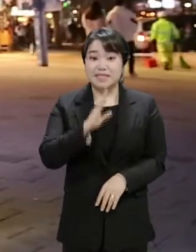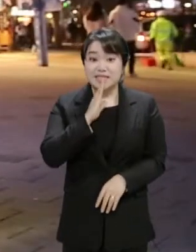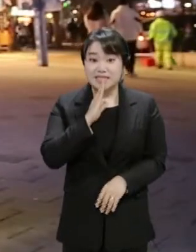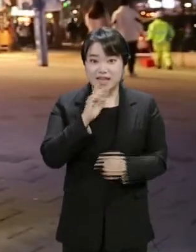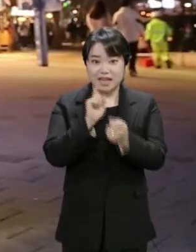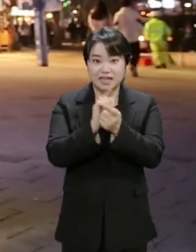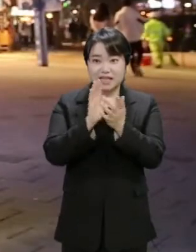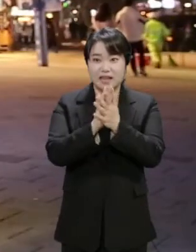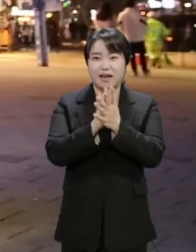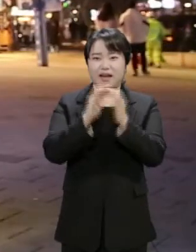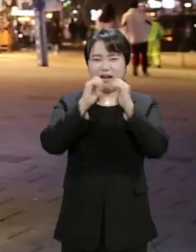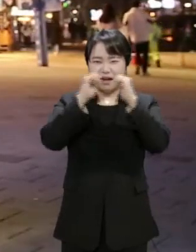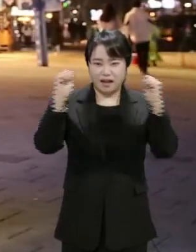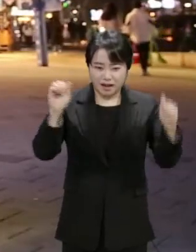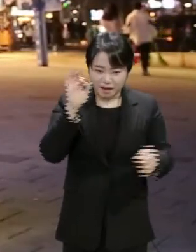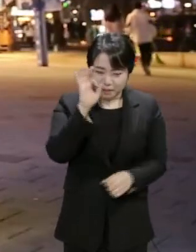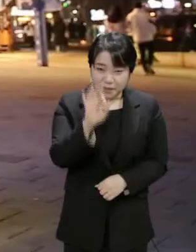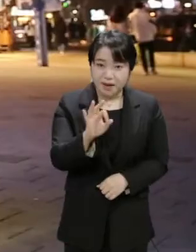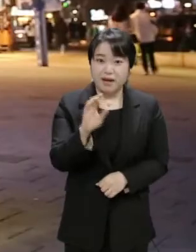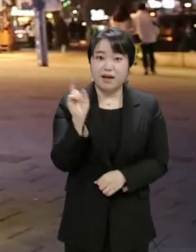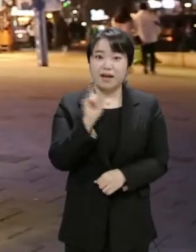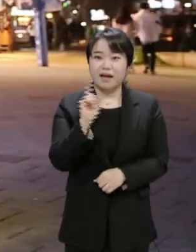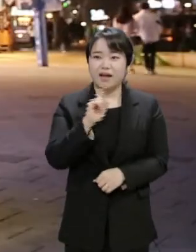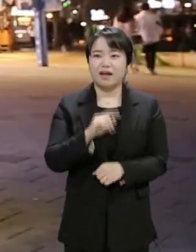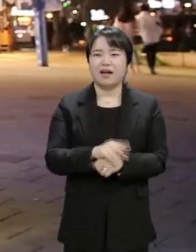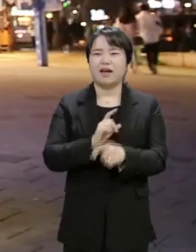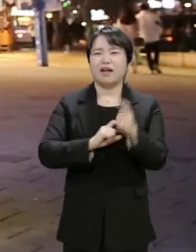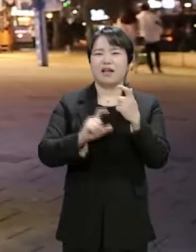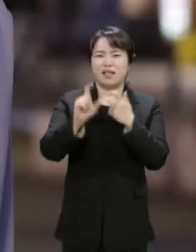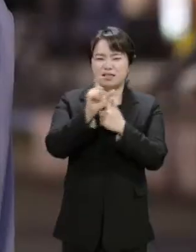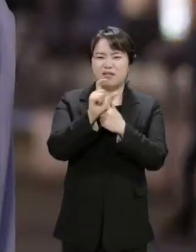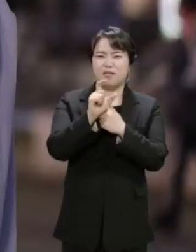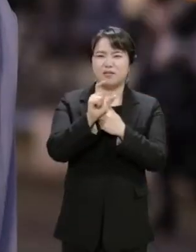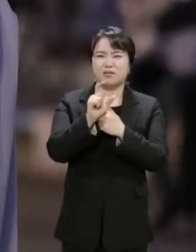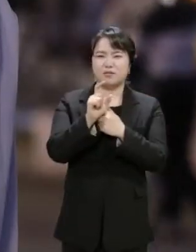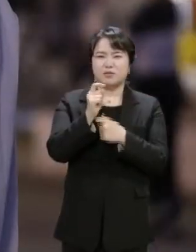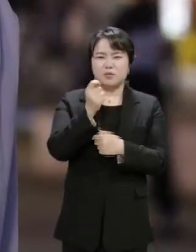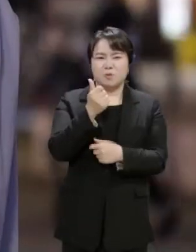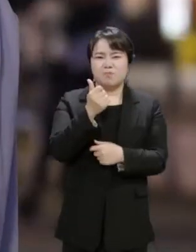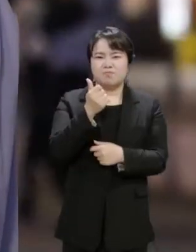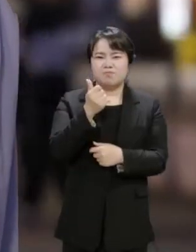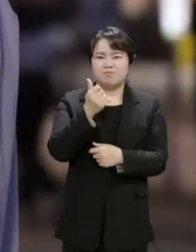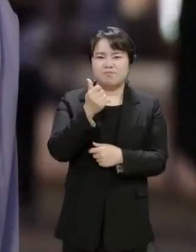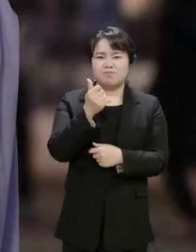실제적으로 내부 안에 들여다보면 더 강하신 분들인데